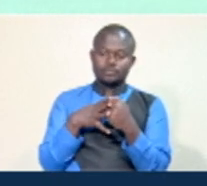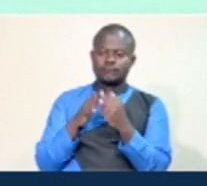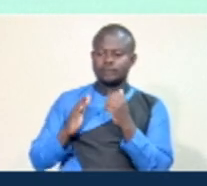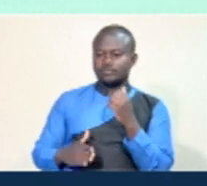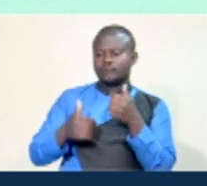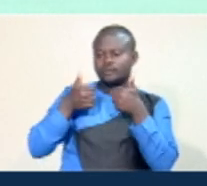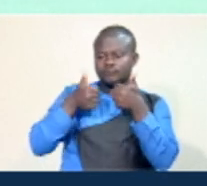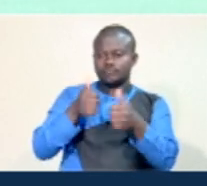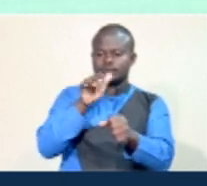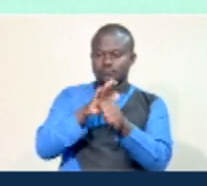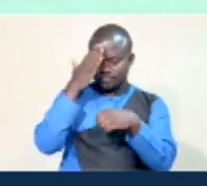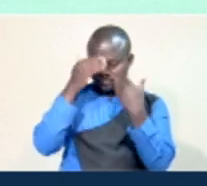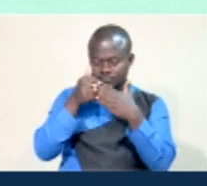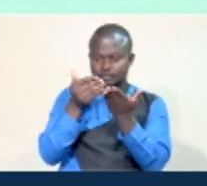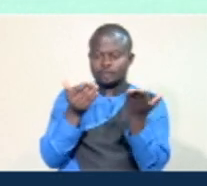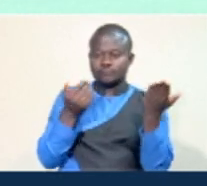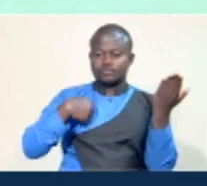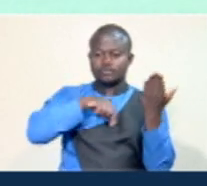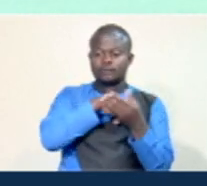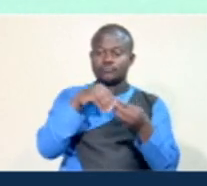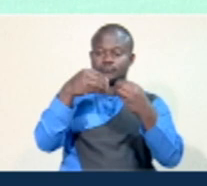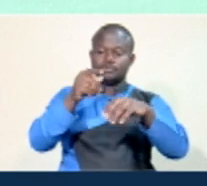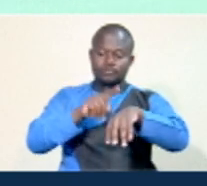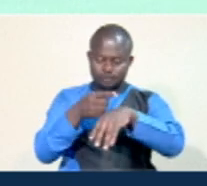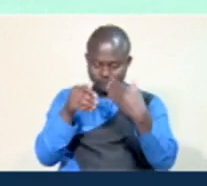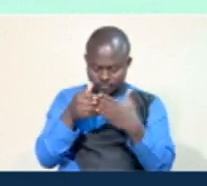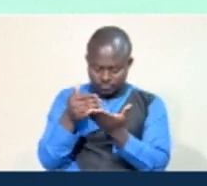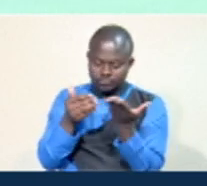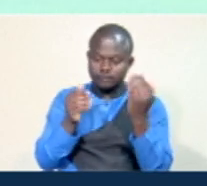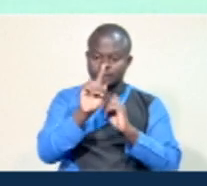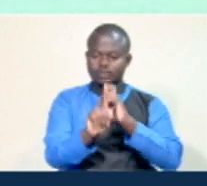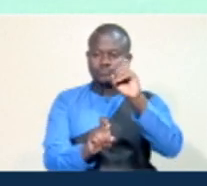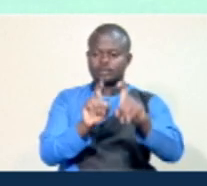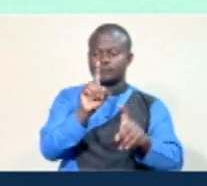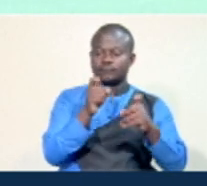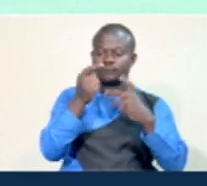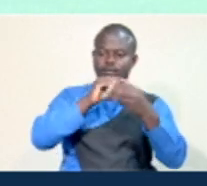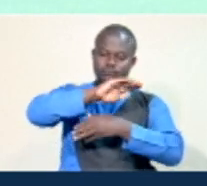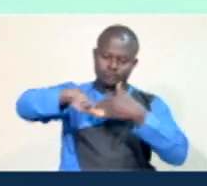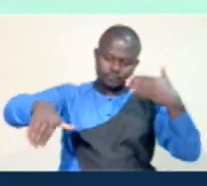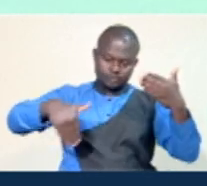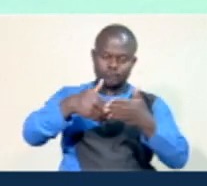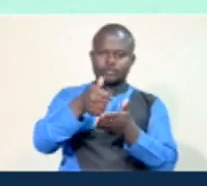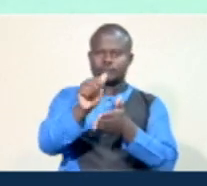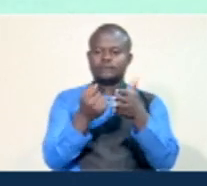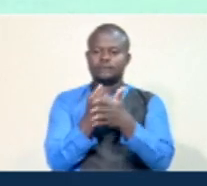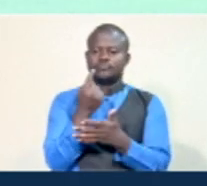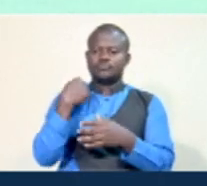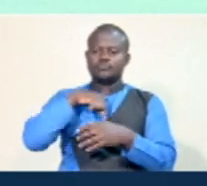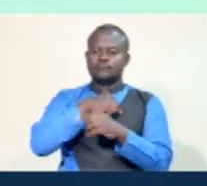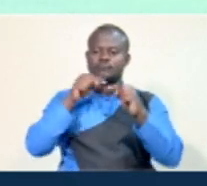Kwitwararika cyane kugira ngo imikoro mwahabwaga muyitange ku gihe, ibizamini, ibyo byose nibyo byatumye turi hano uyu